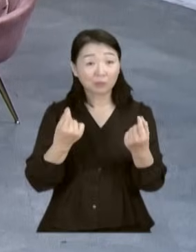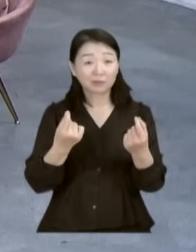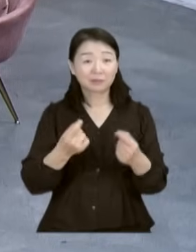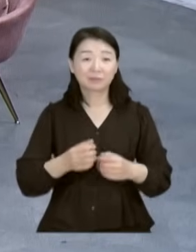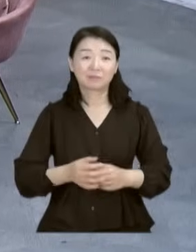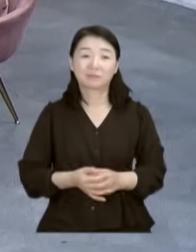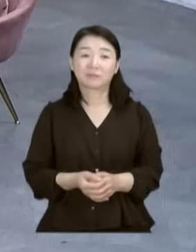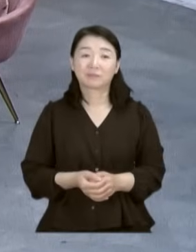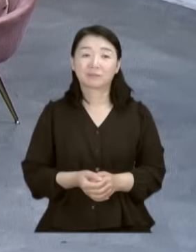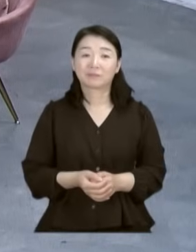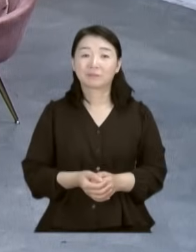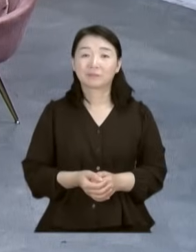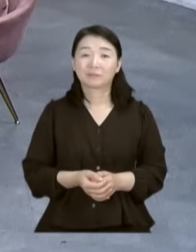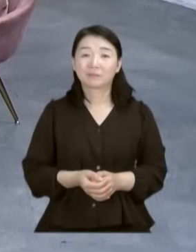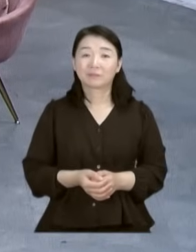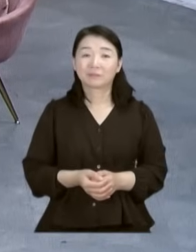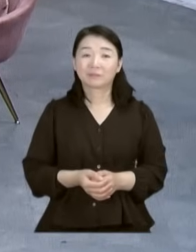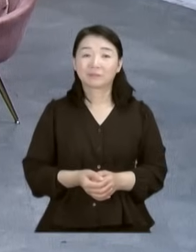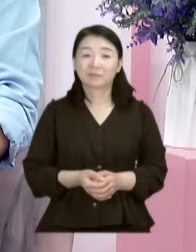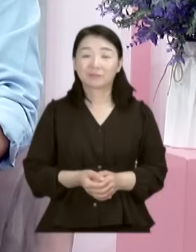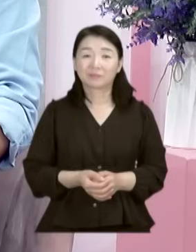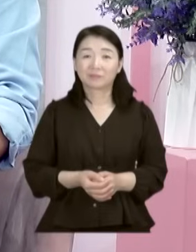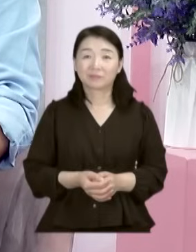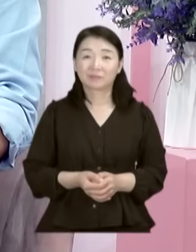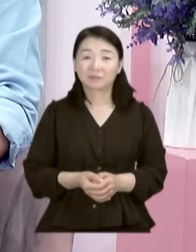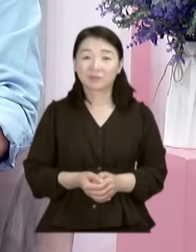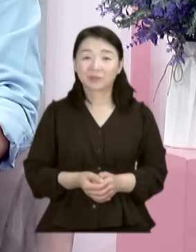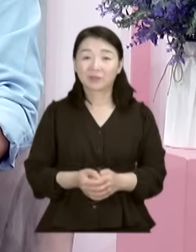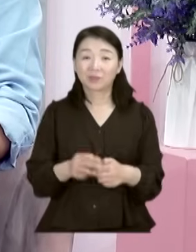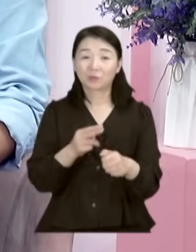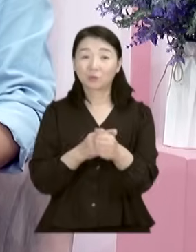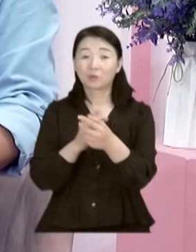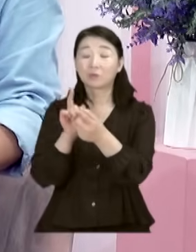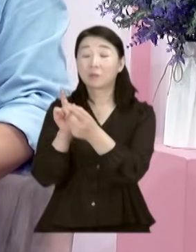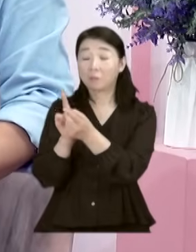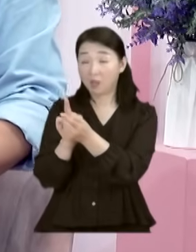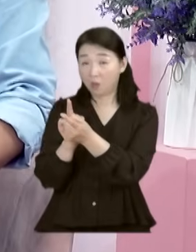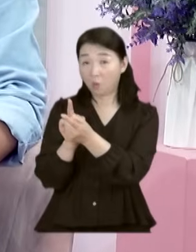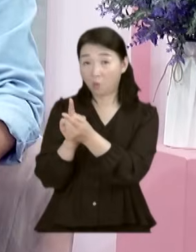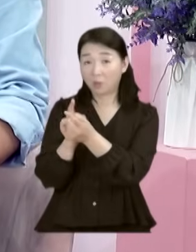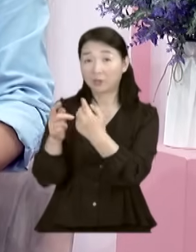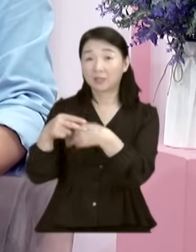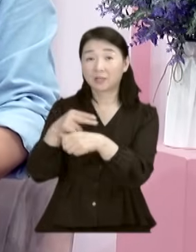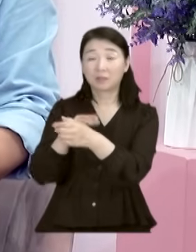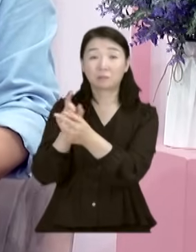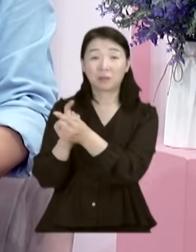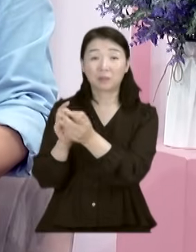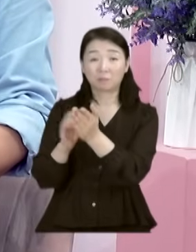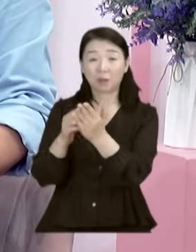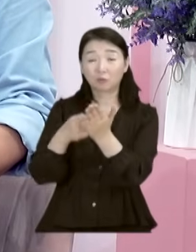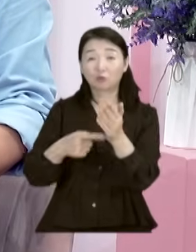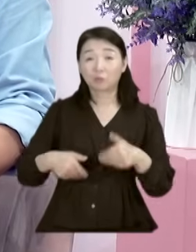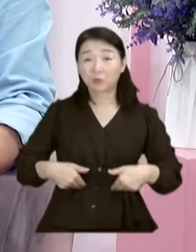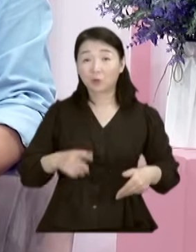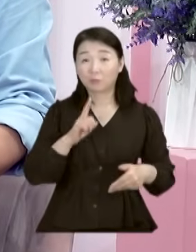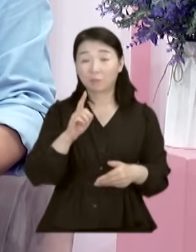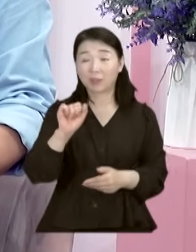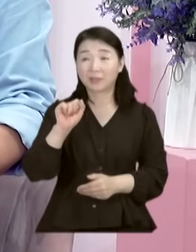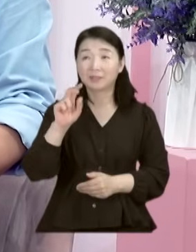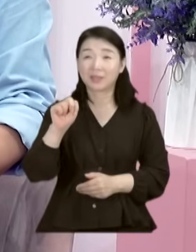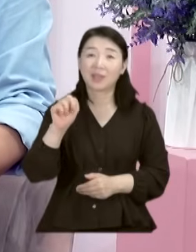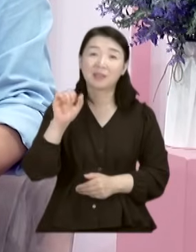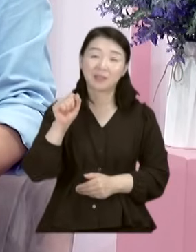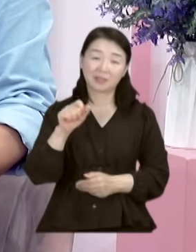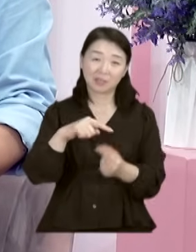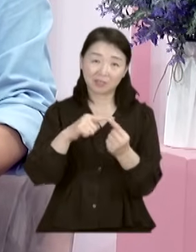새롭지 않으세요 제가 그날 교수님 뵙고 스스로 안 해도 된다는 이야기 듣고 제가 sns에 뭐